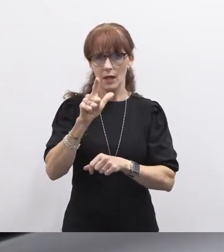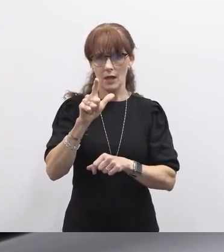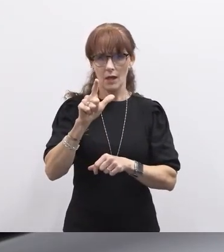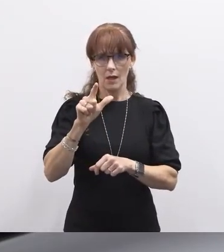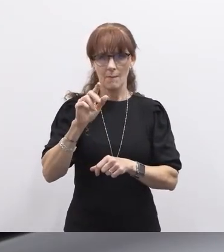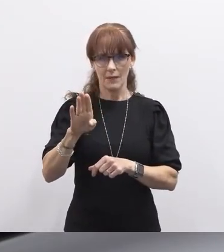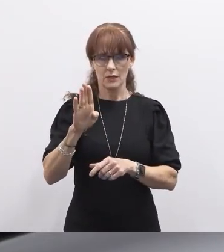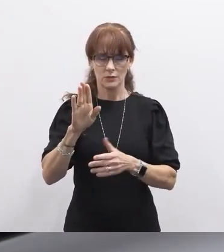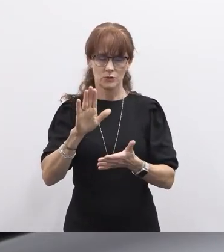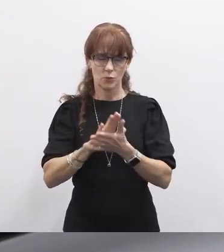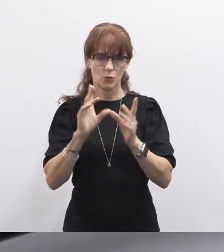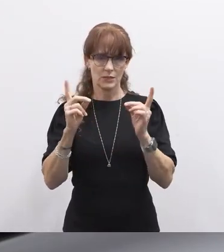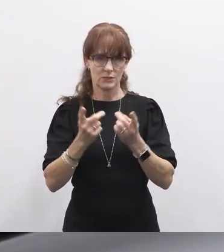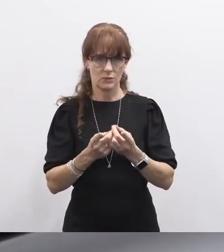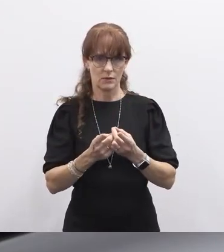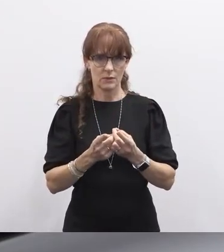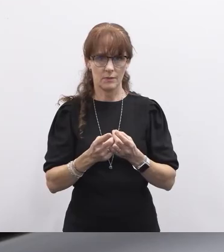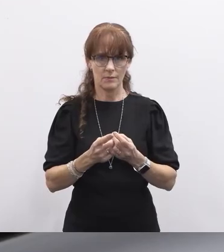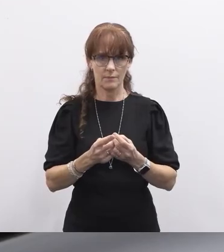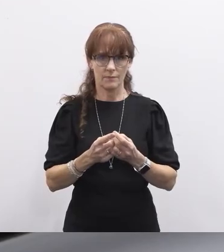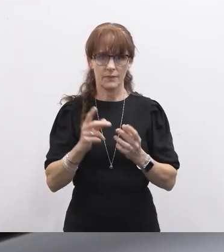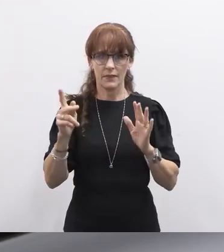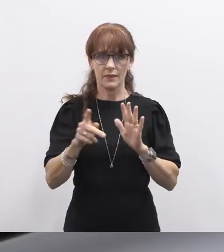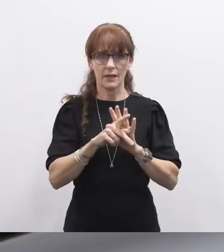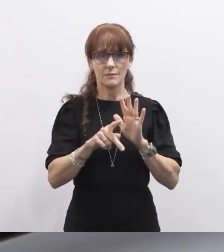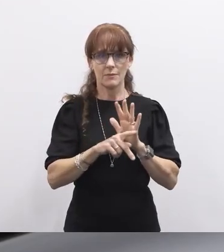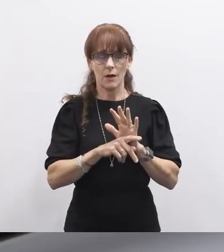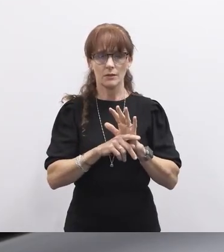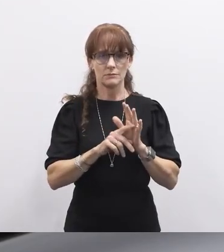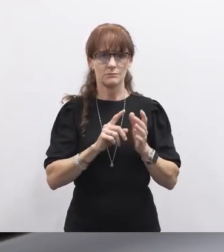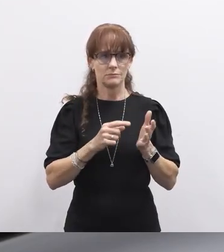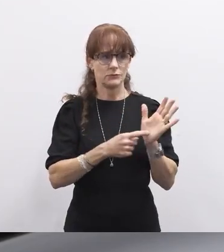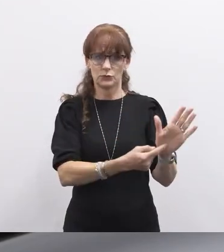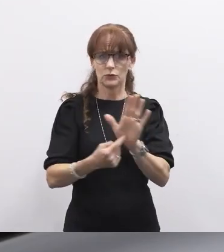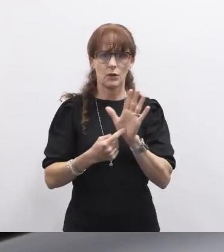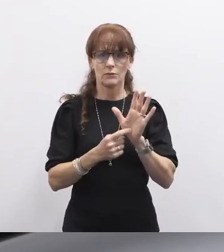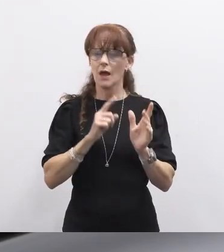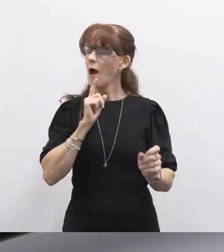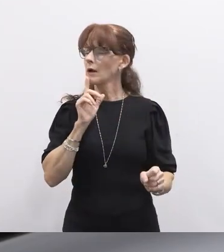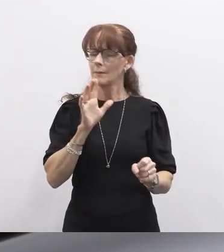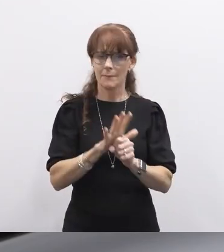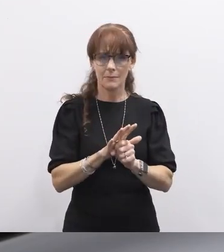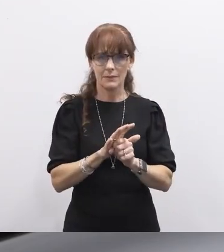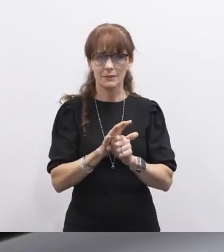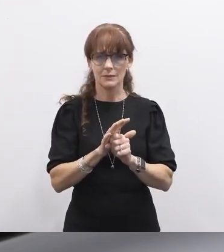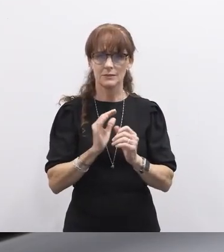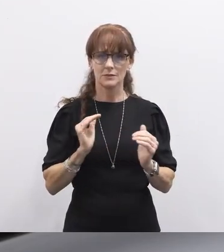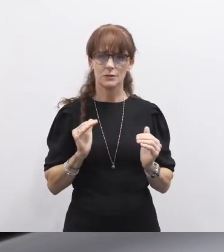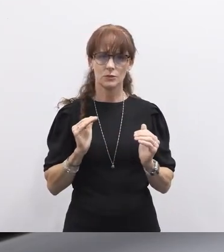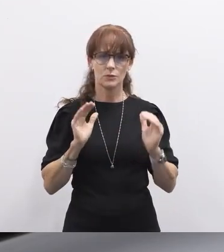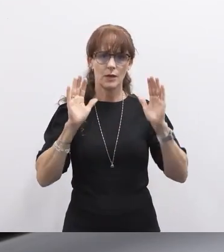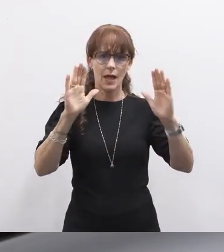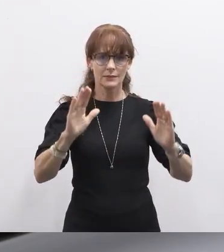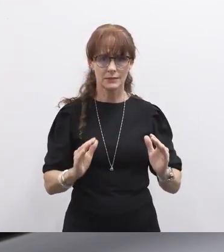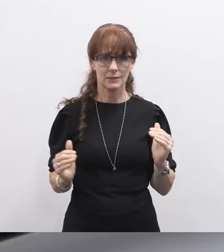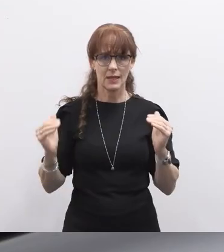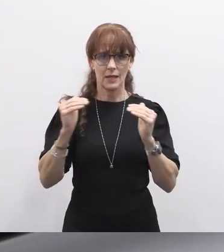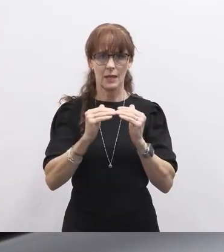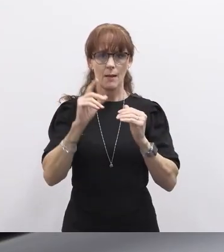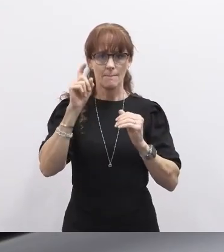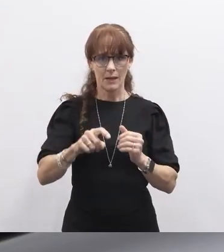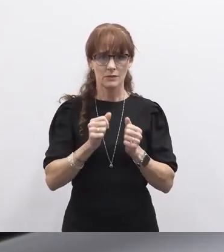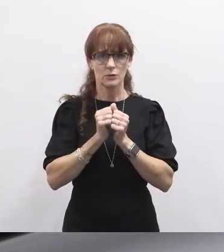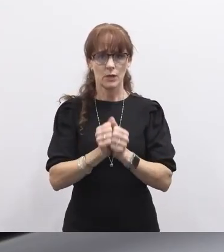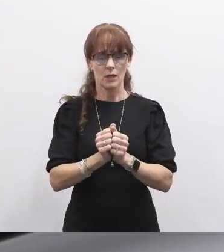ដើម្បីជួយទៅកាន់សិស្សចំនួនក្រោយគឺថាការទទួលស្គាល់មកពីគណៈកម្មការសាលារៀនចំ